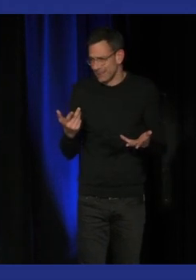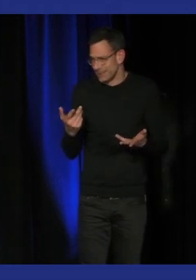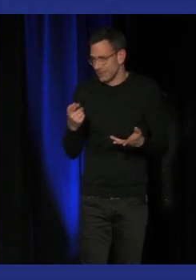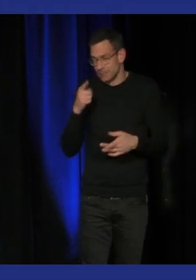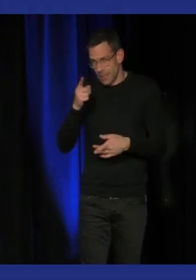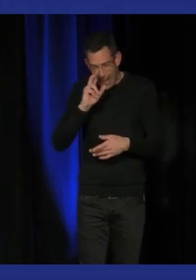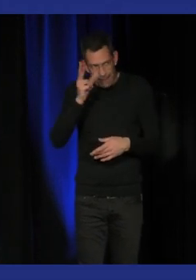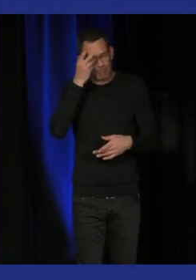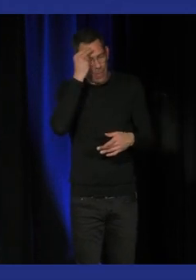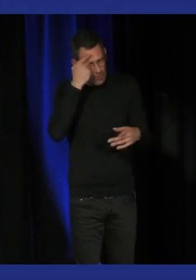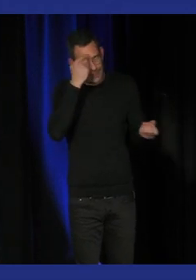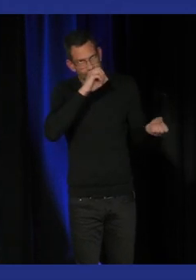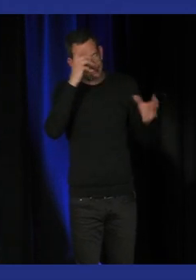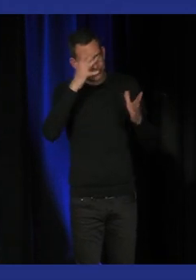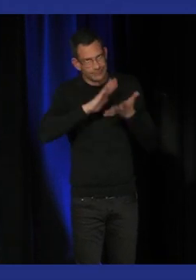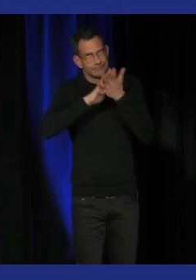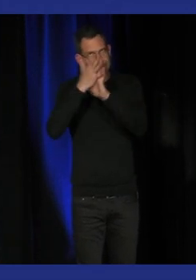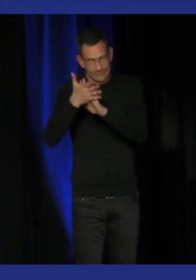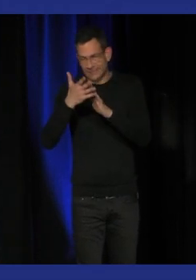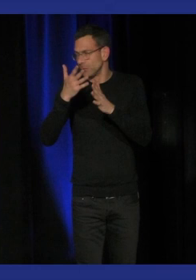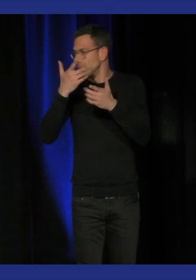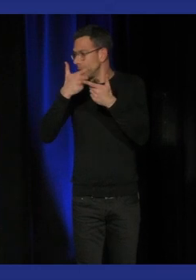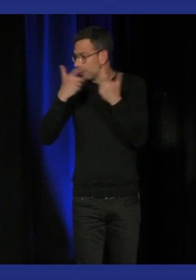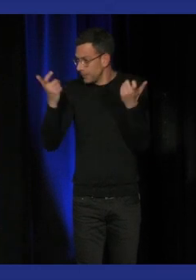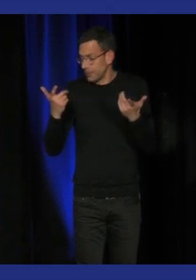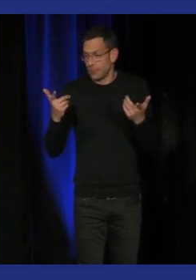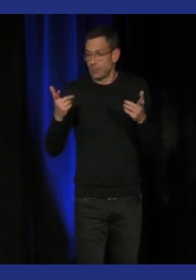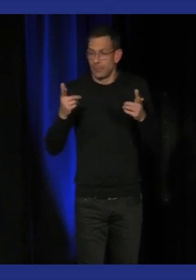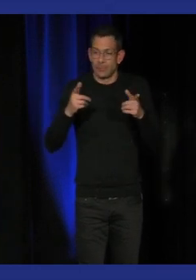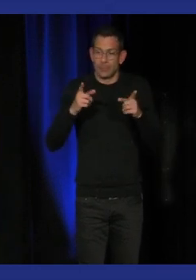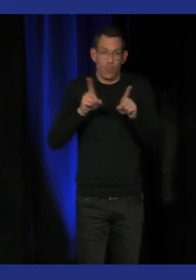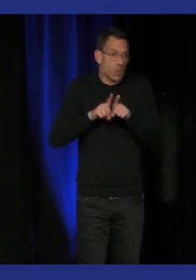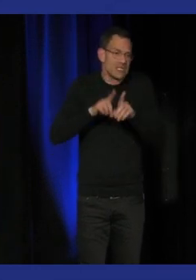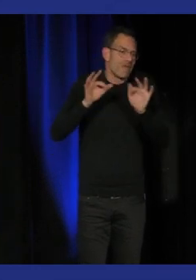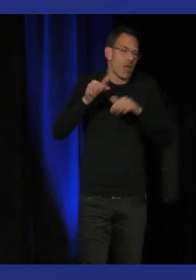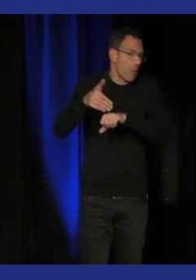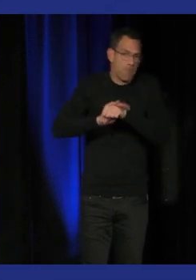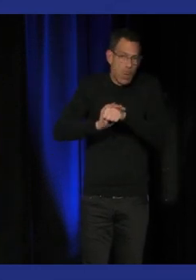et en termes de représentation et puis aussi en termes politiques